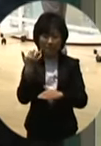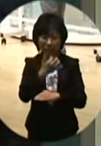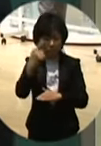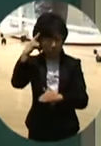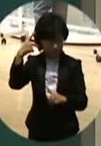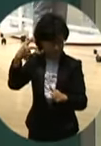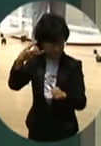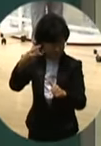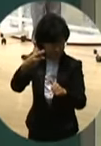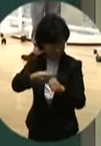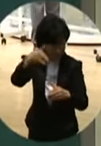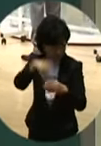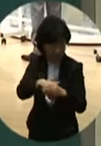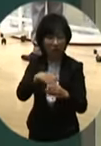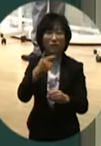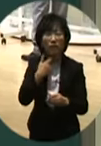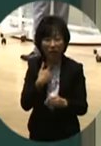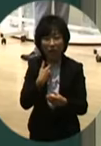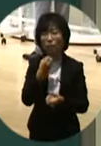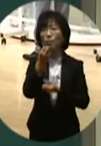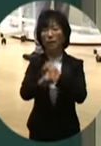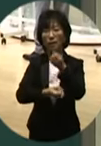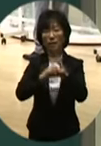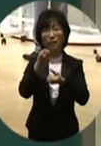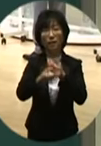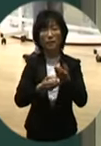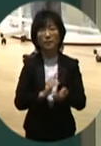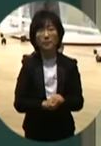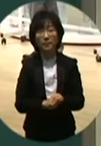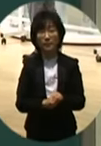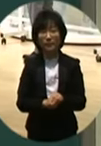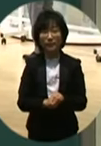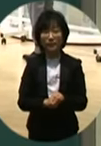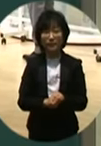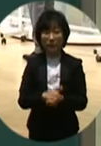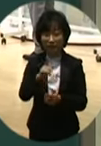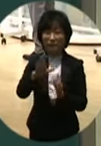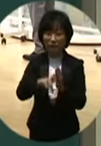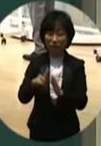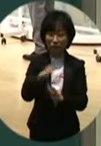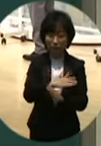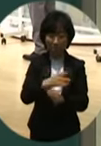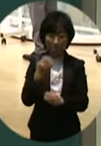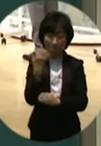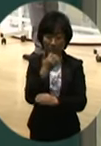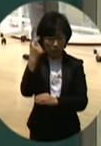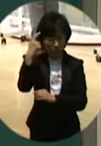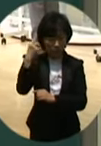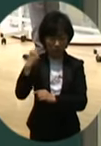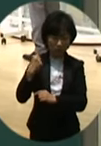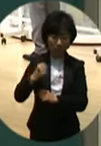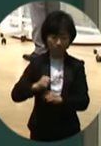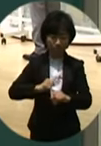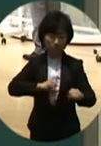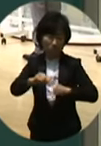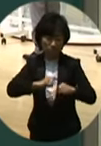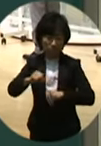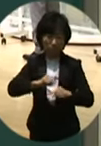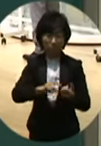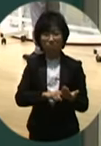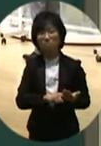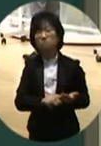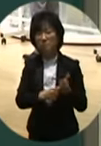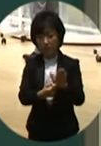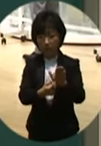was what's imprinted within Peter. 이게 베드로 각인됐을 때는 영적으로 역사하기 시작했던. And once that was imprinted within Peter, that worked spiritually. 그게